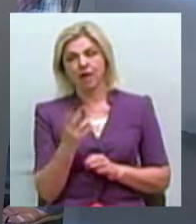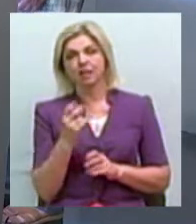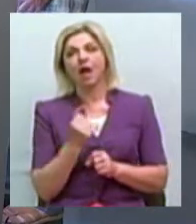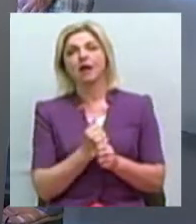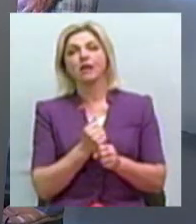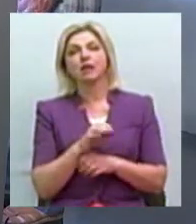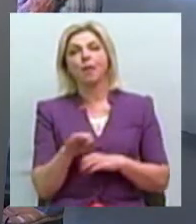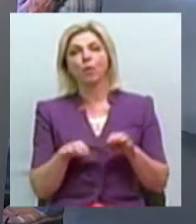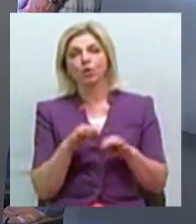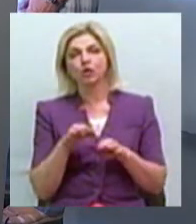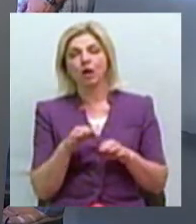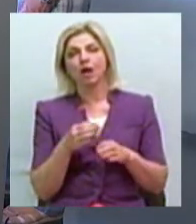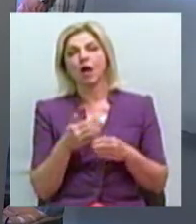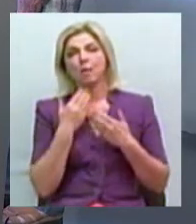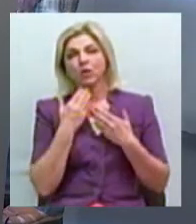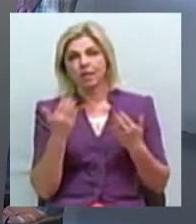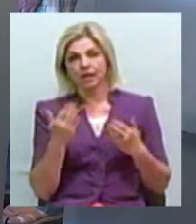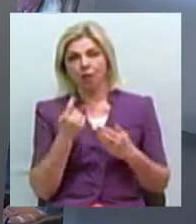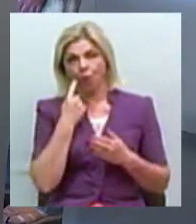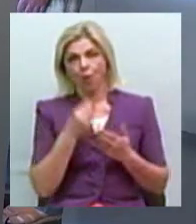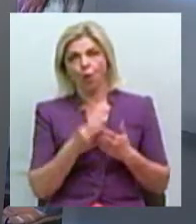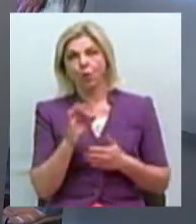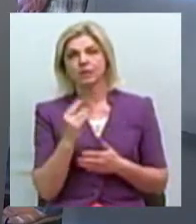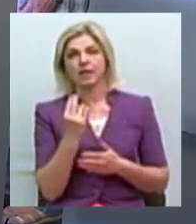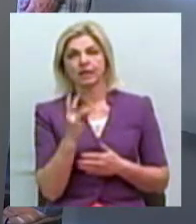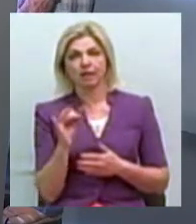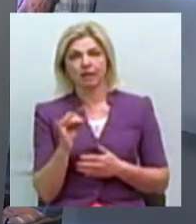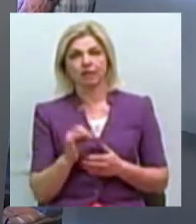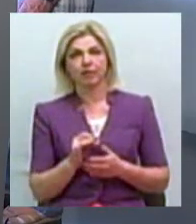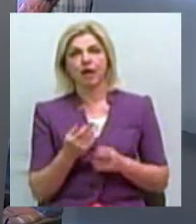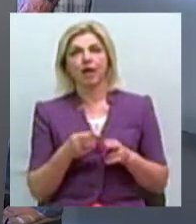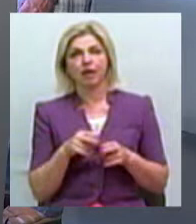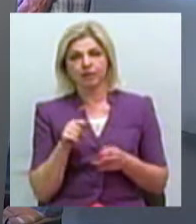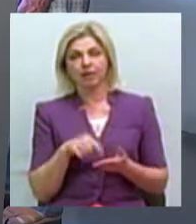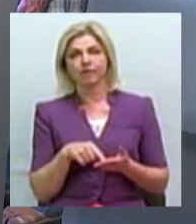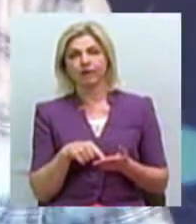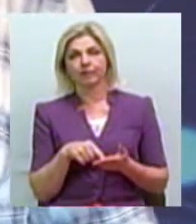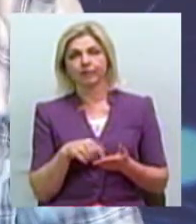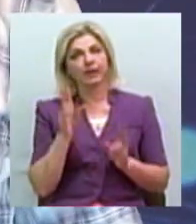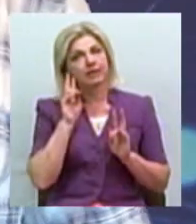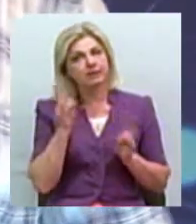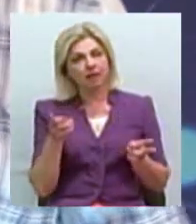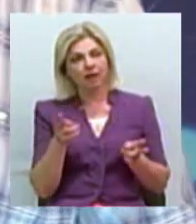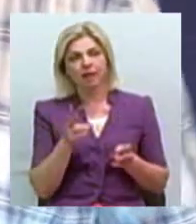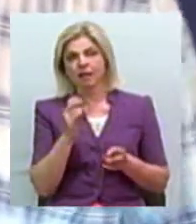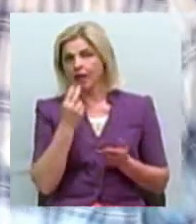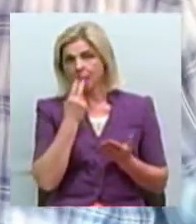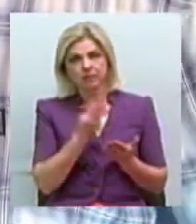разработчик предпоследней оценки, он значит, этого не знал, не